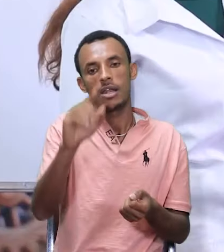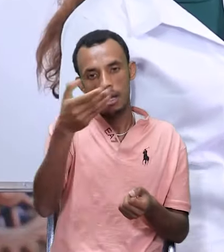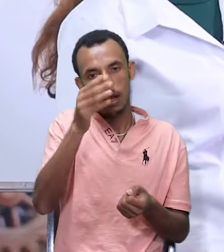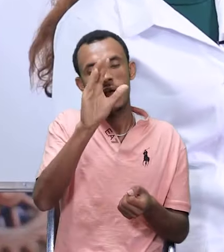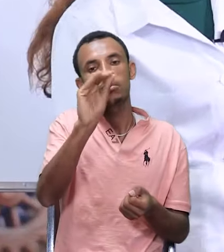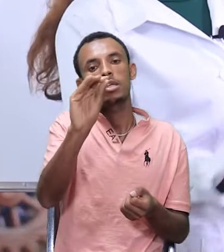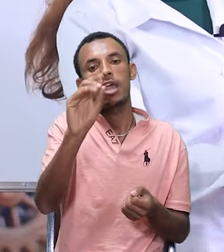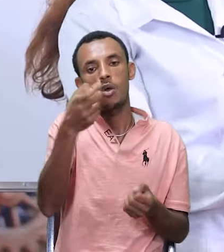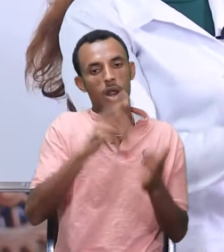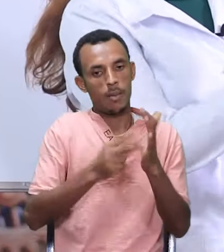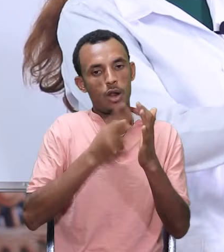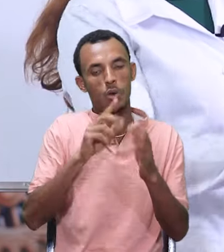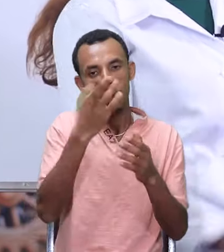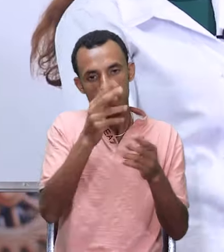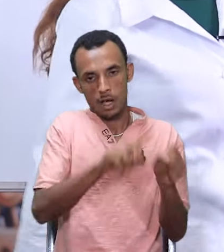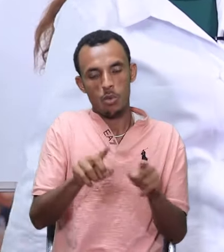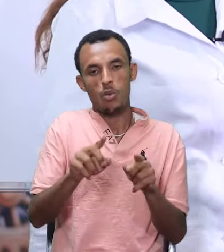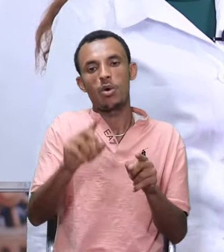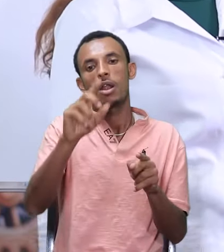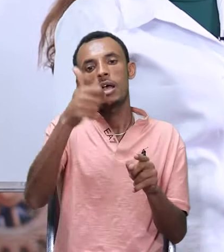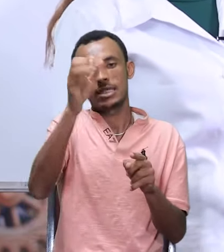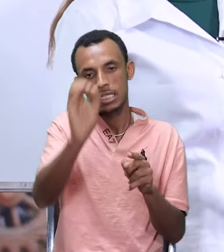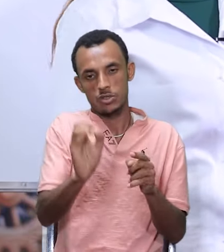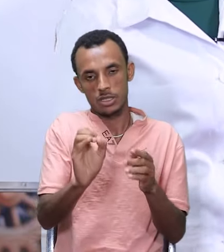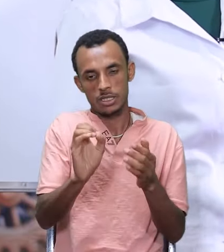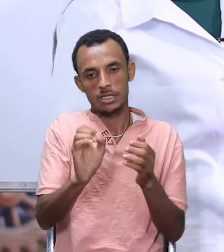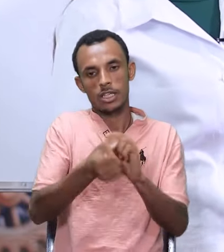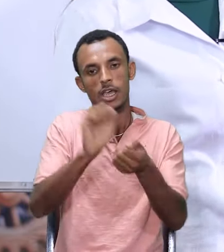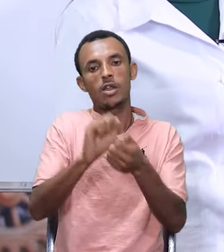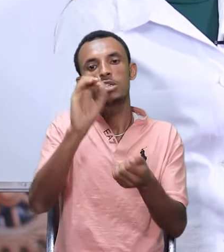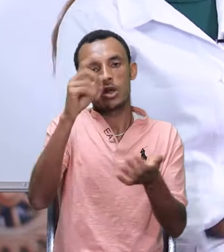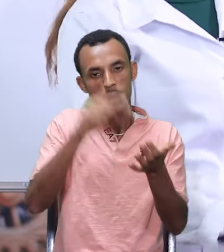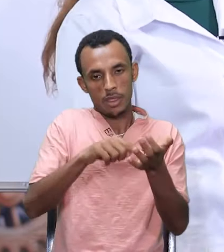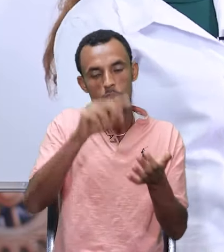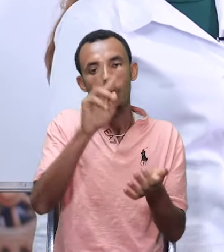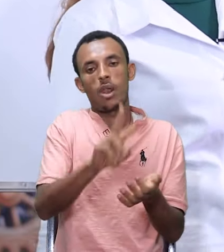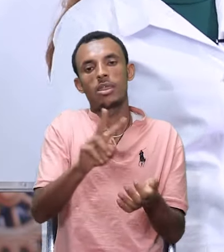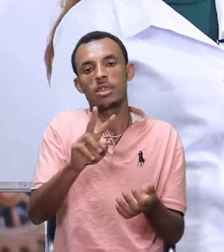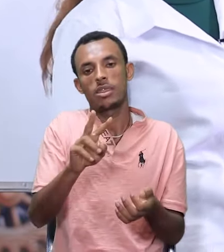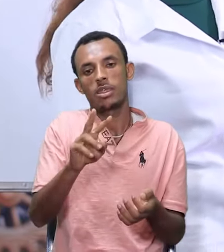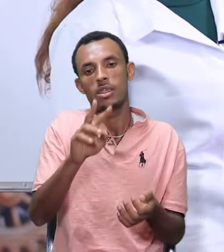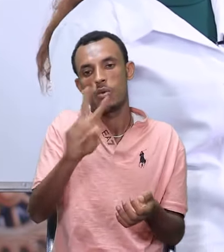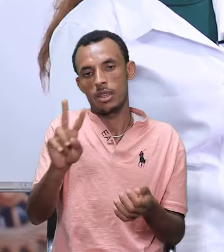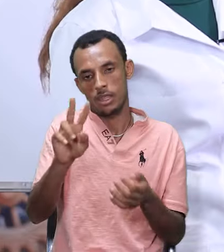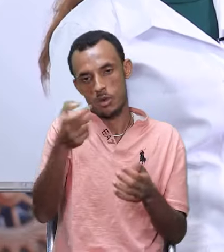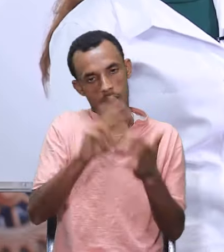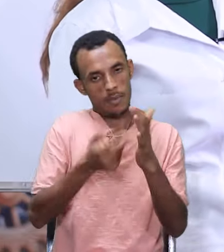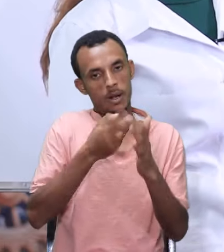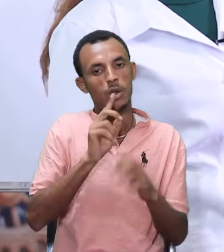50ኛ ይመጣል ማለት ነው ወይም ደግሞ ወደ 10 ይዩስን ቀይረው 0.22 ብለን እናስቀምጣለን ማለት